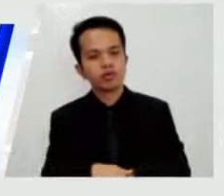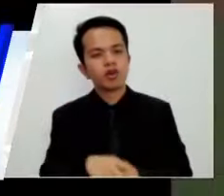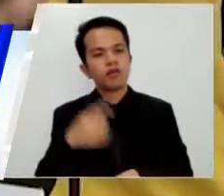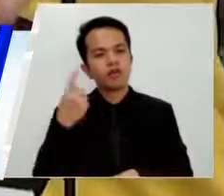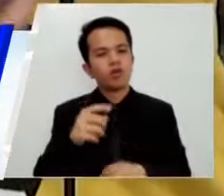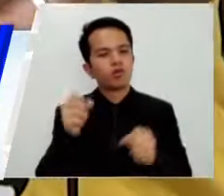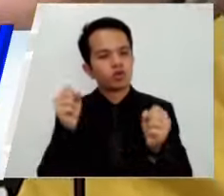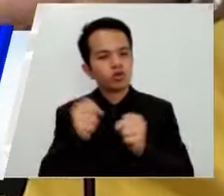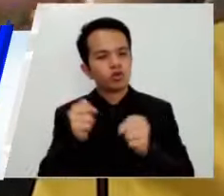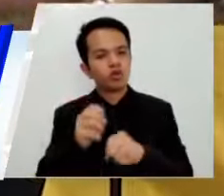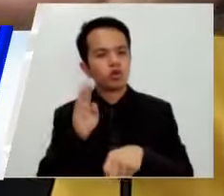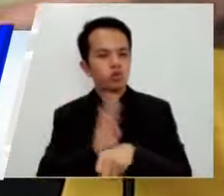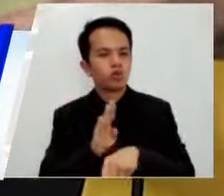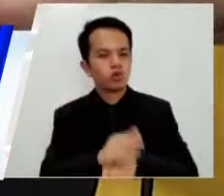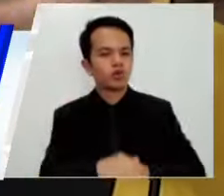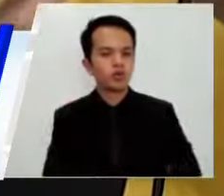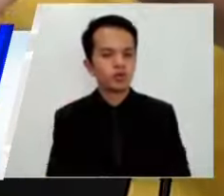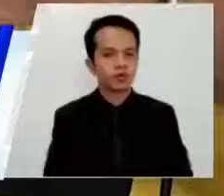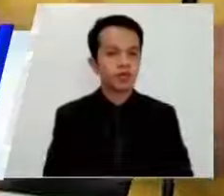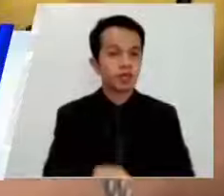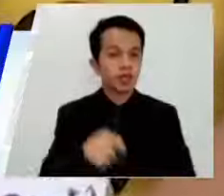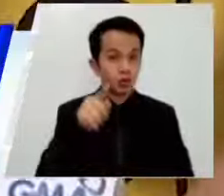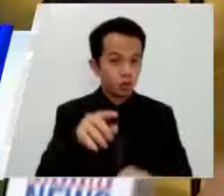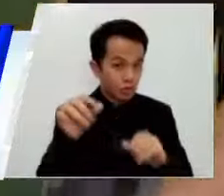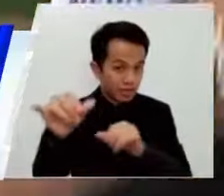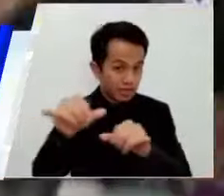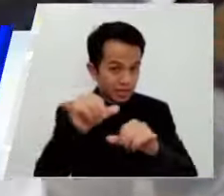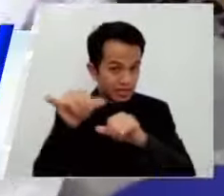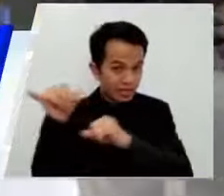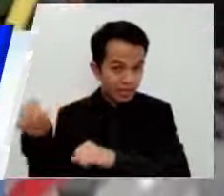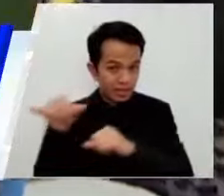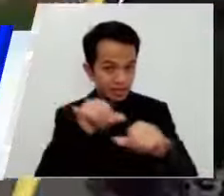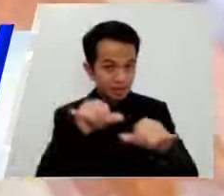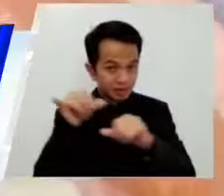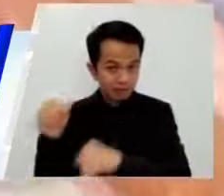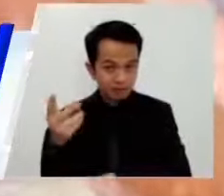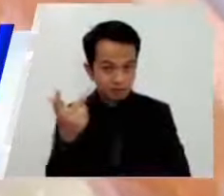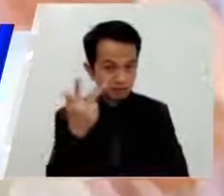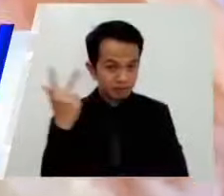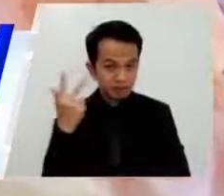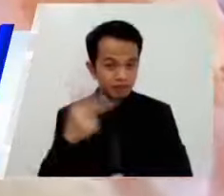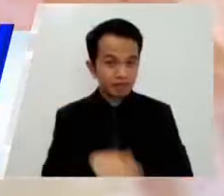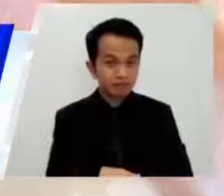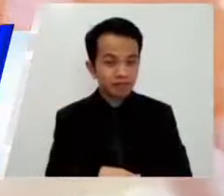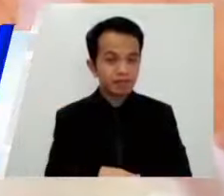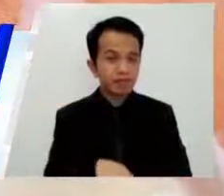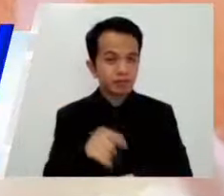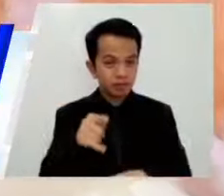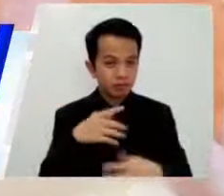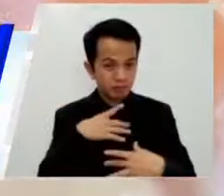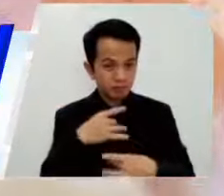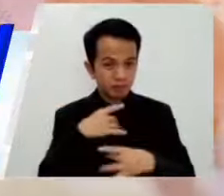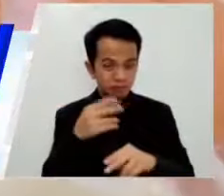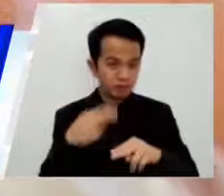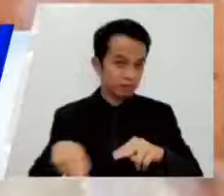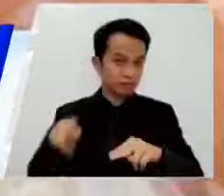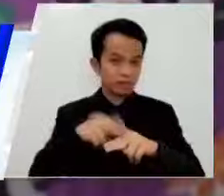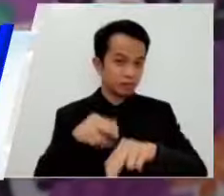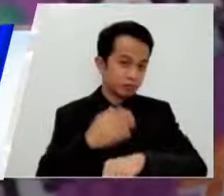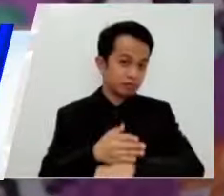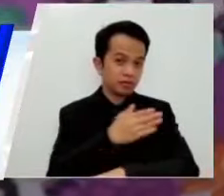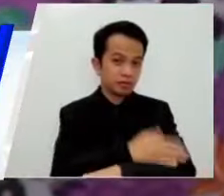negosyante, no? Kung gaya ka rin ni na Jomal, Merced at Landiza na gustong i-level up ang summer